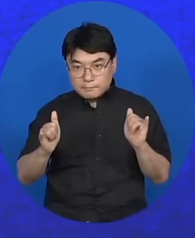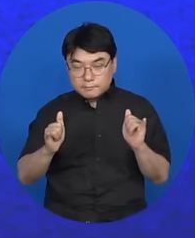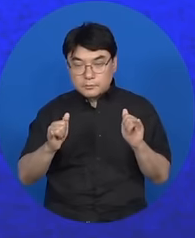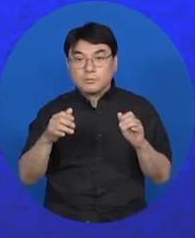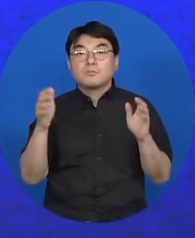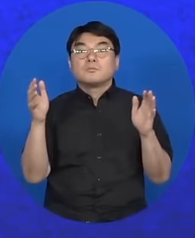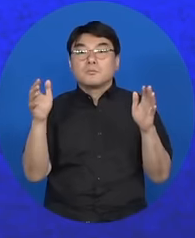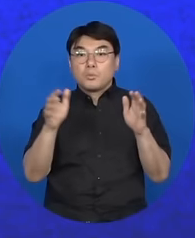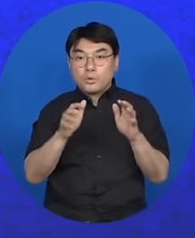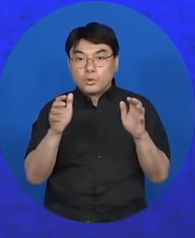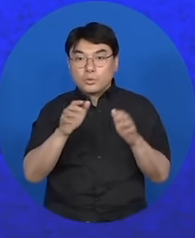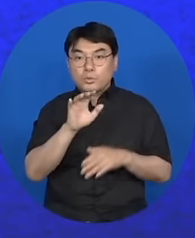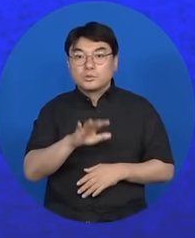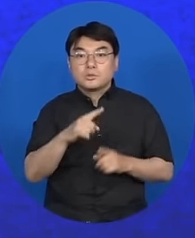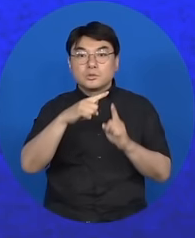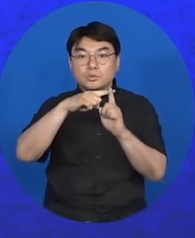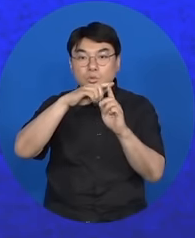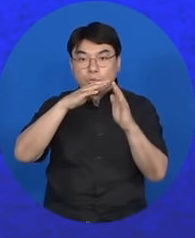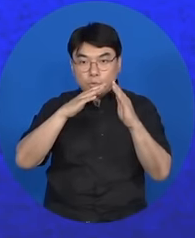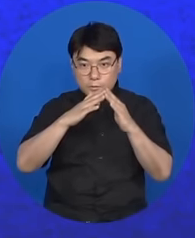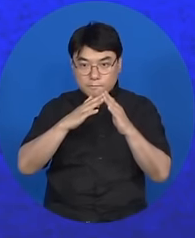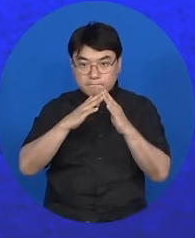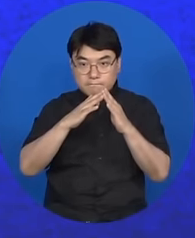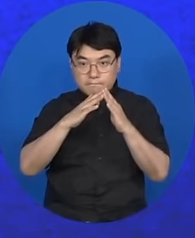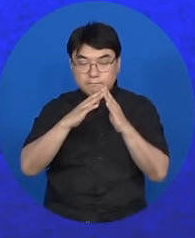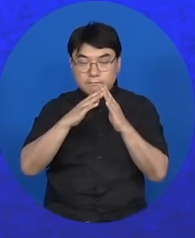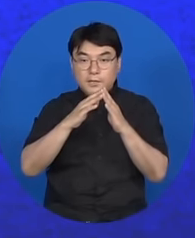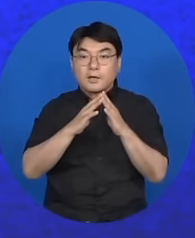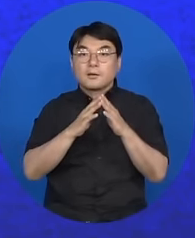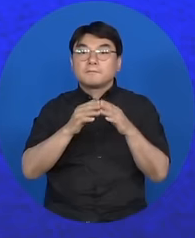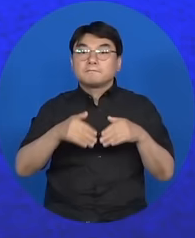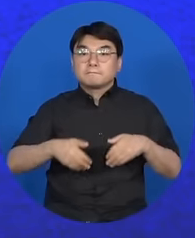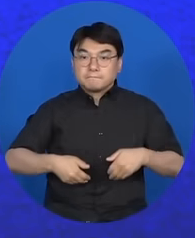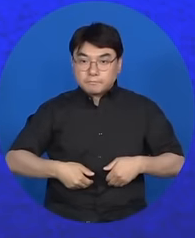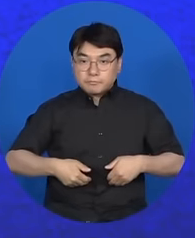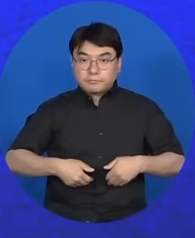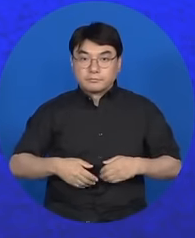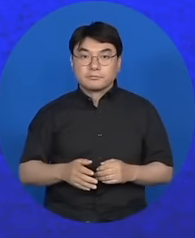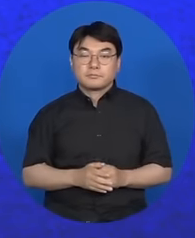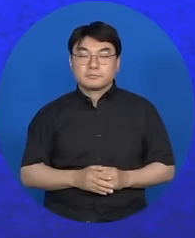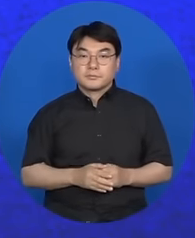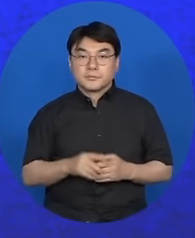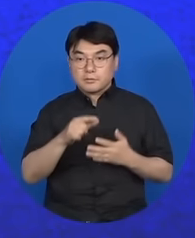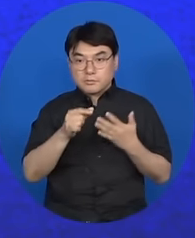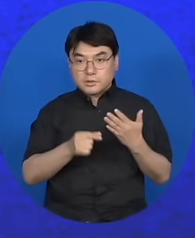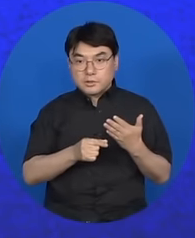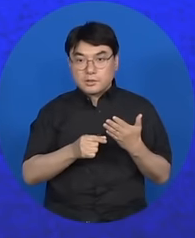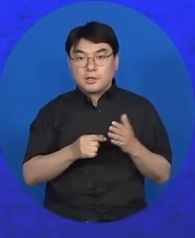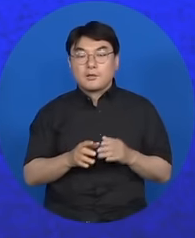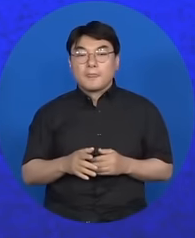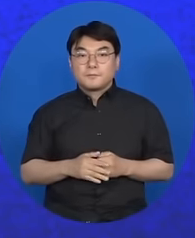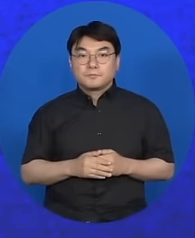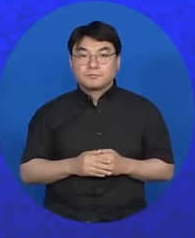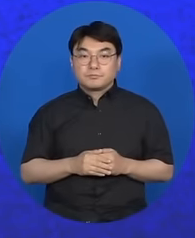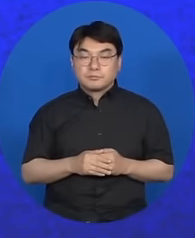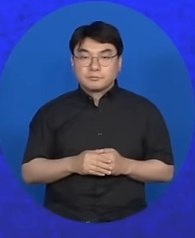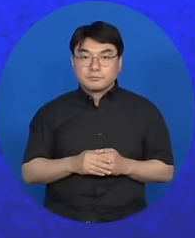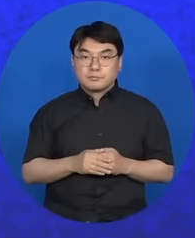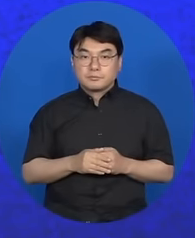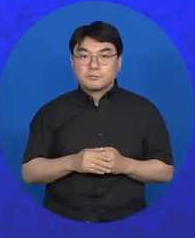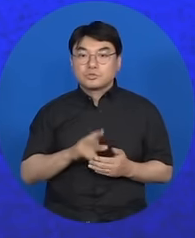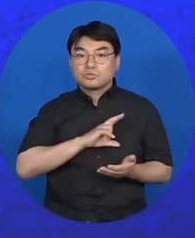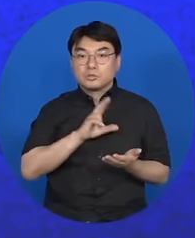곳이 교회여야 한다는 거예요. 그래서 우리가 이번 시리즈의 타이틀이 세상으로 보낸받은 성령